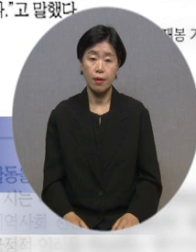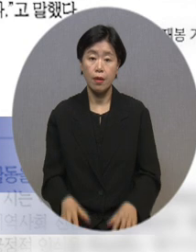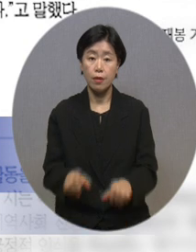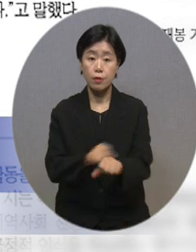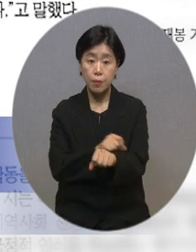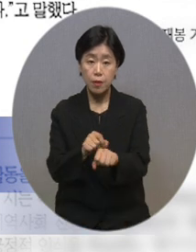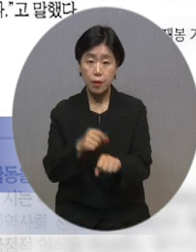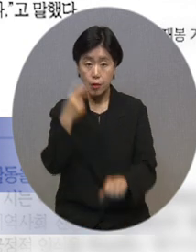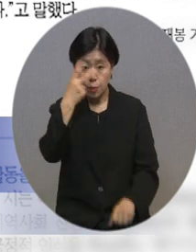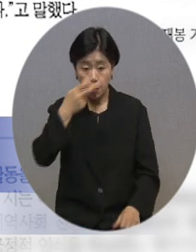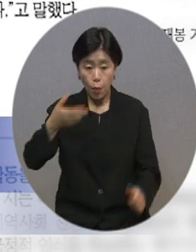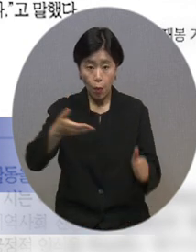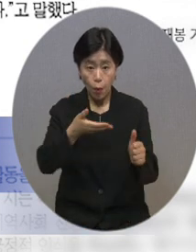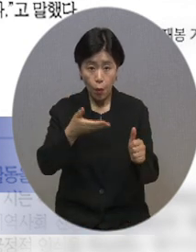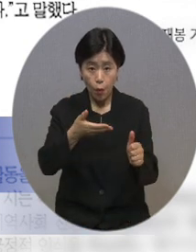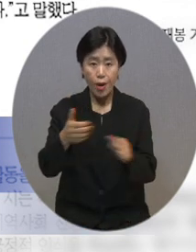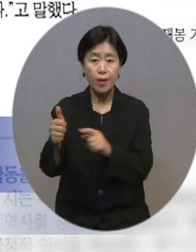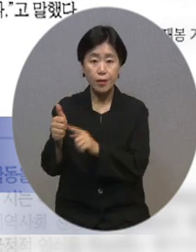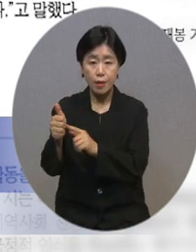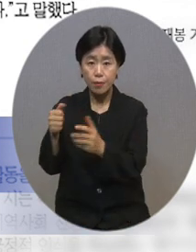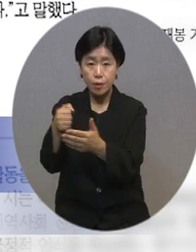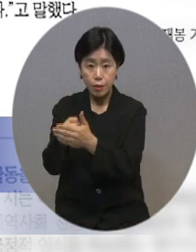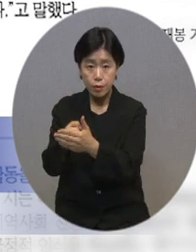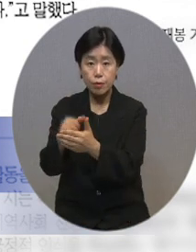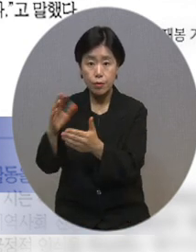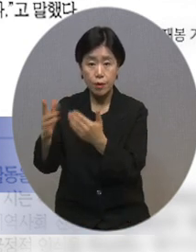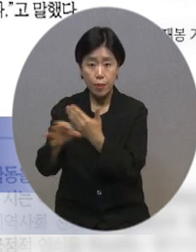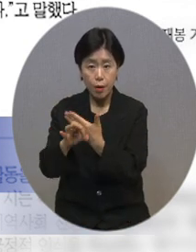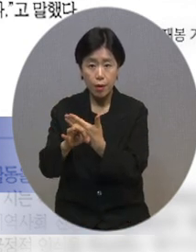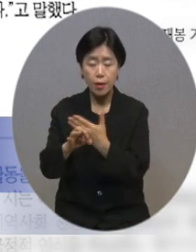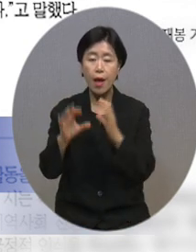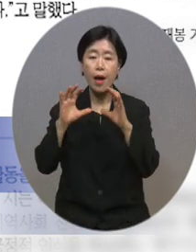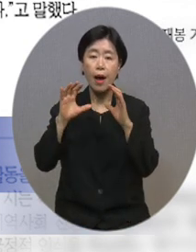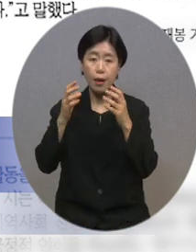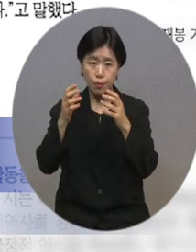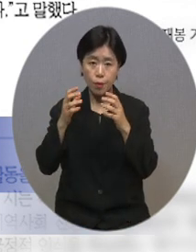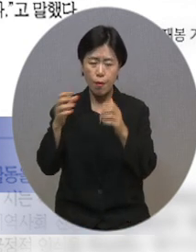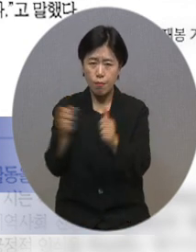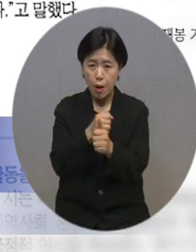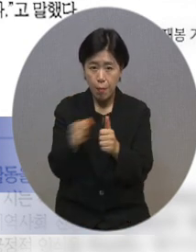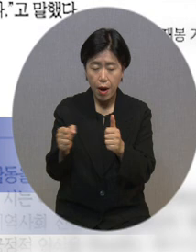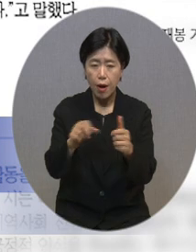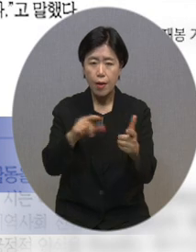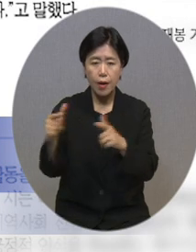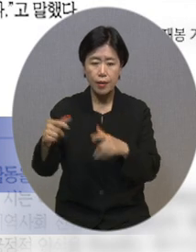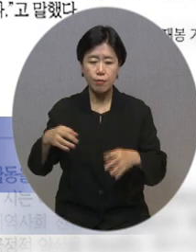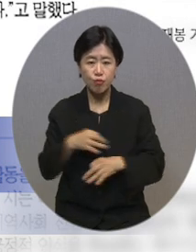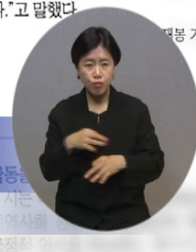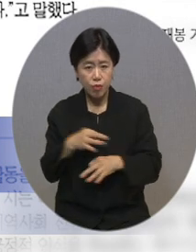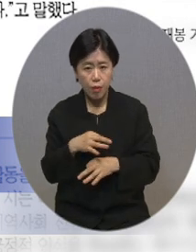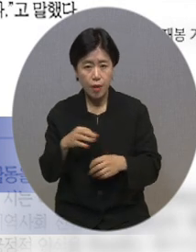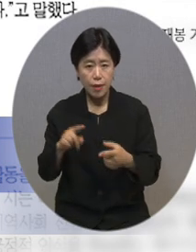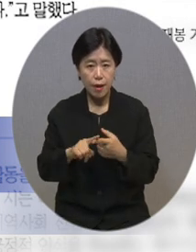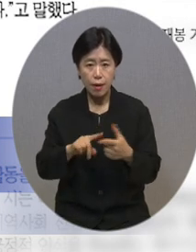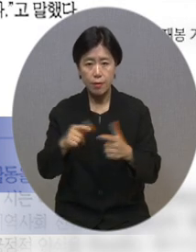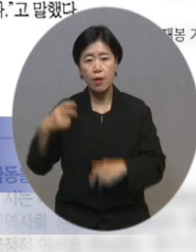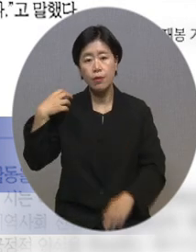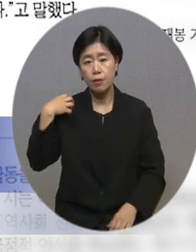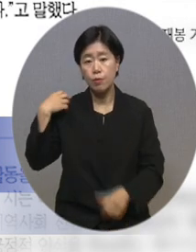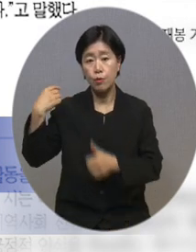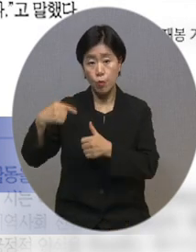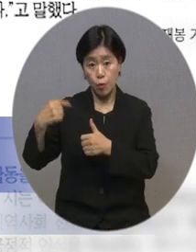조력자로 선정이 되면 돌봄 활동전 아동 확대 예방 부정 수급 등의 의무 교육을 이수해야